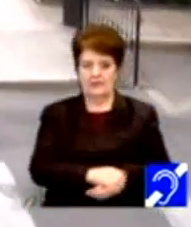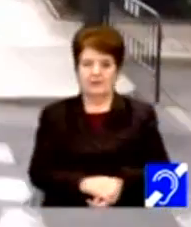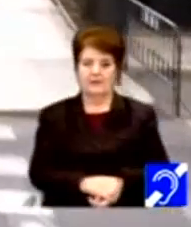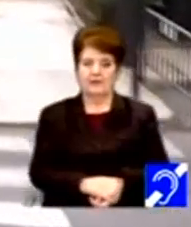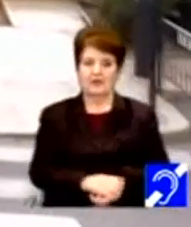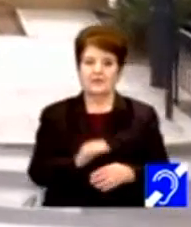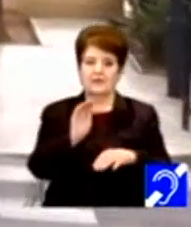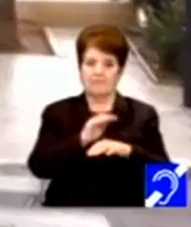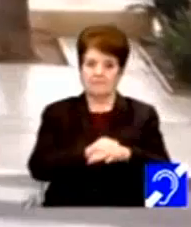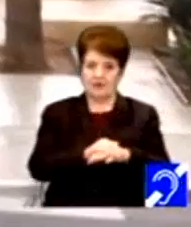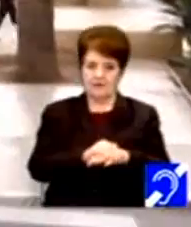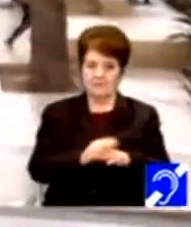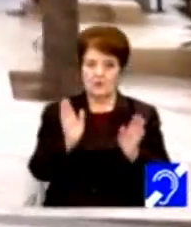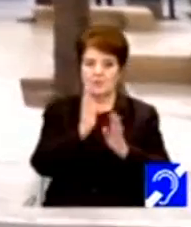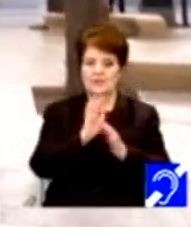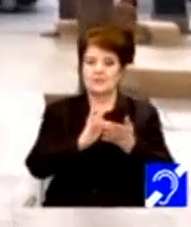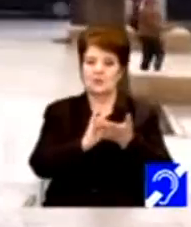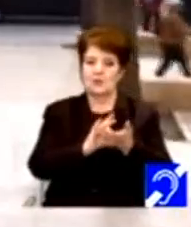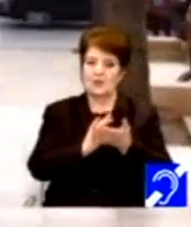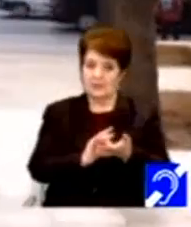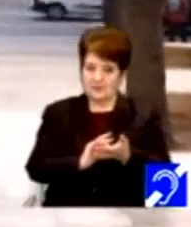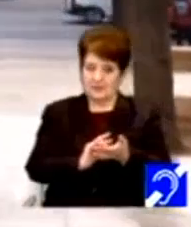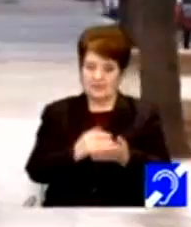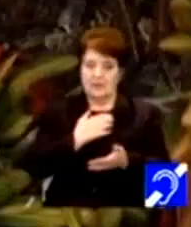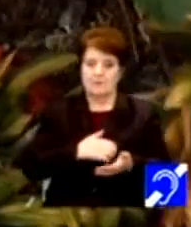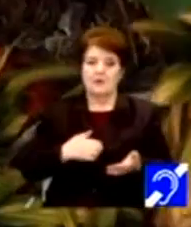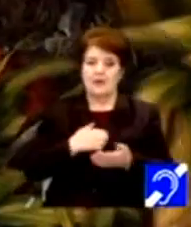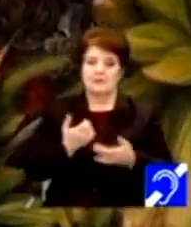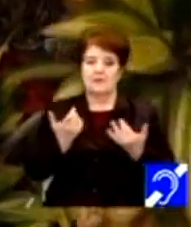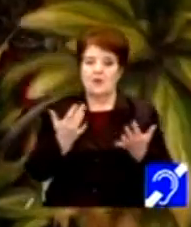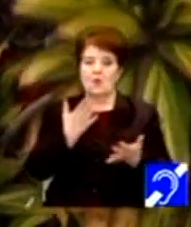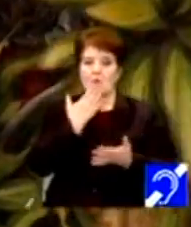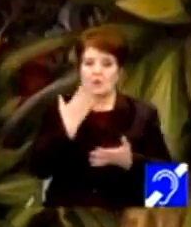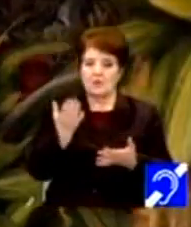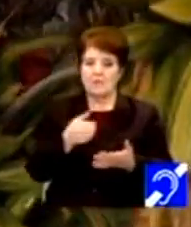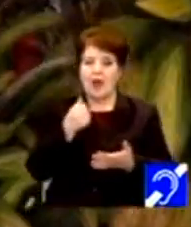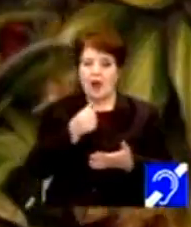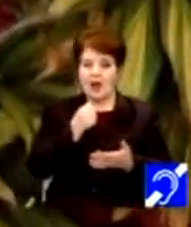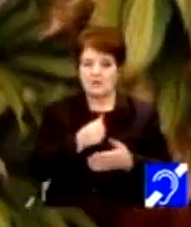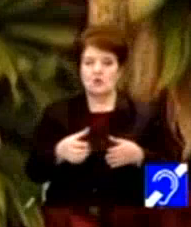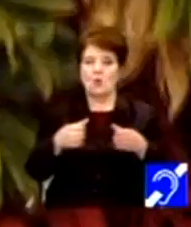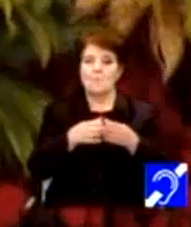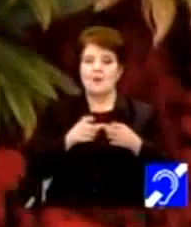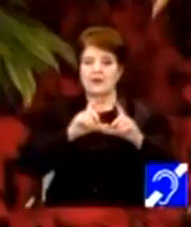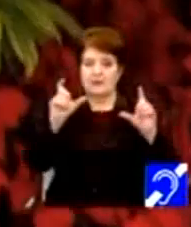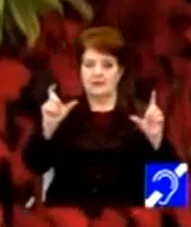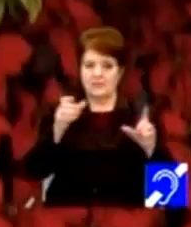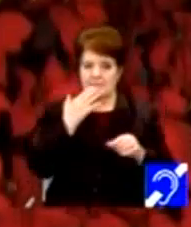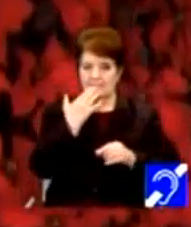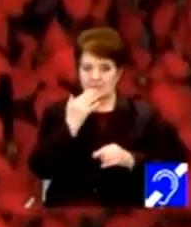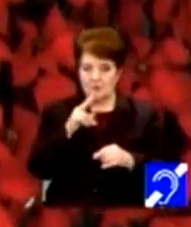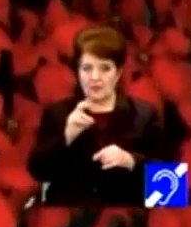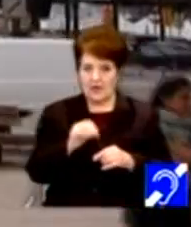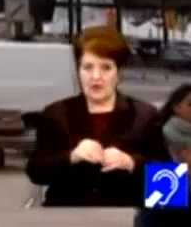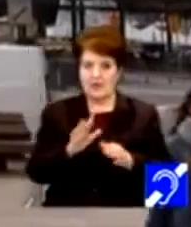Pe lângă faptul că este o destinație turistică importantă, Malaga atrage în ultimii ani și companii internaționale de vârf. Multe dintre acestea